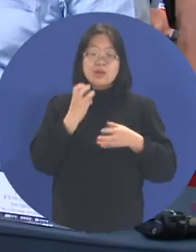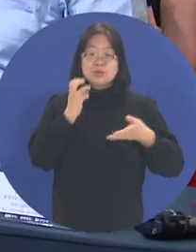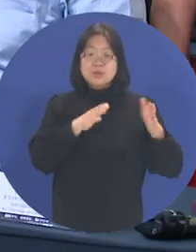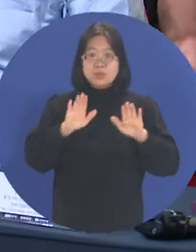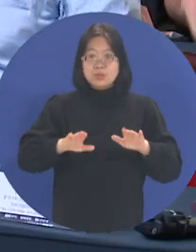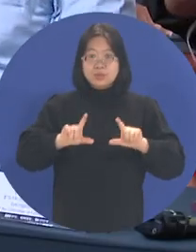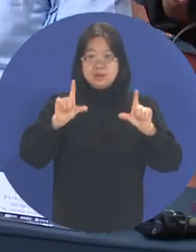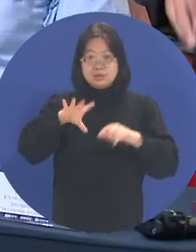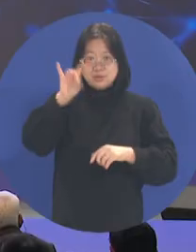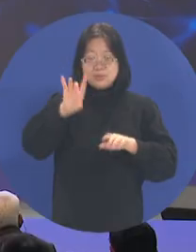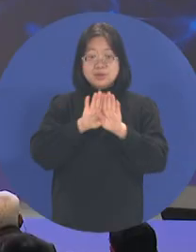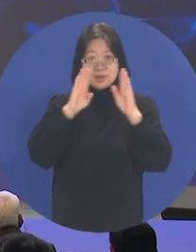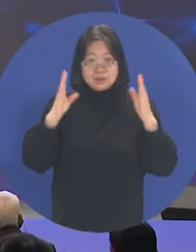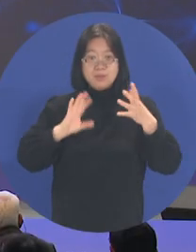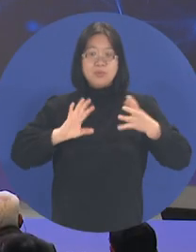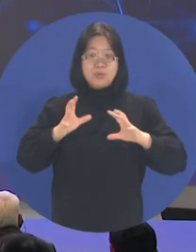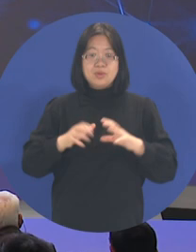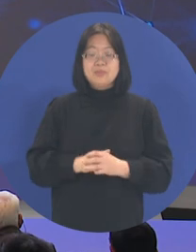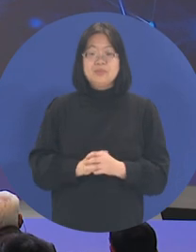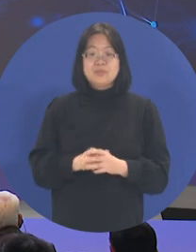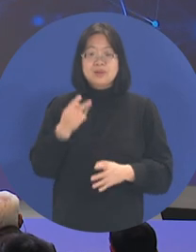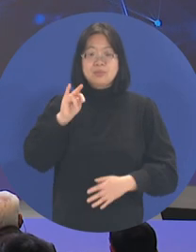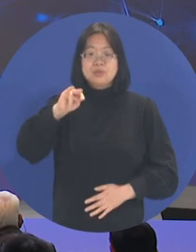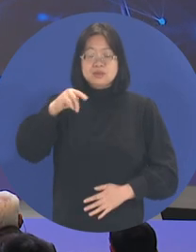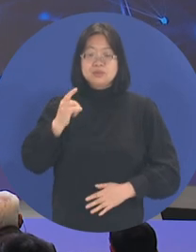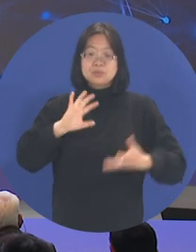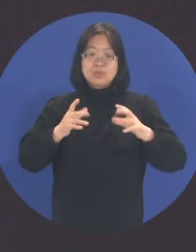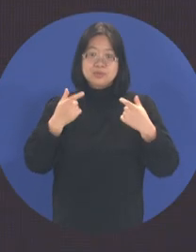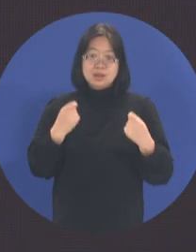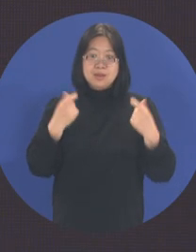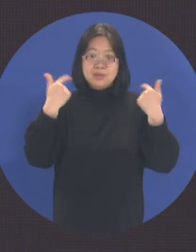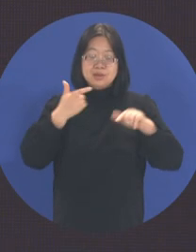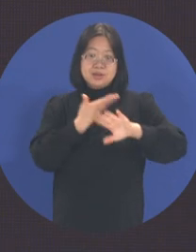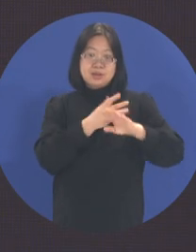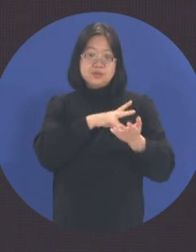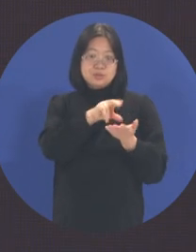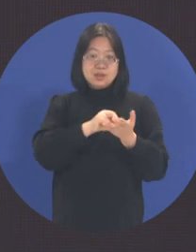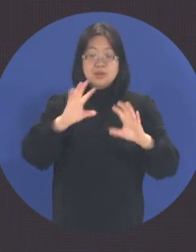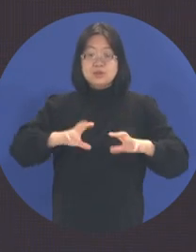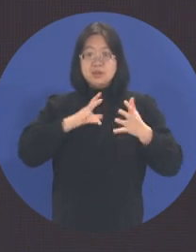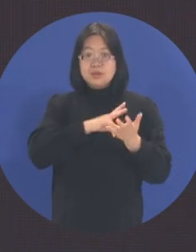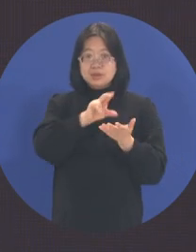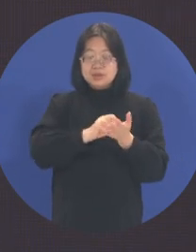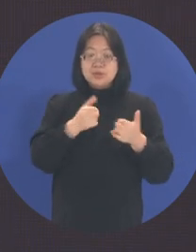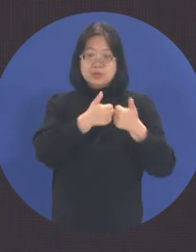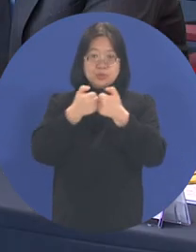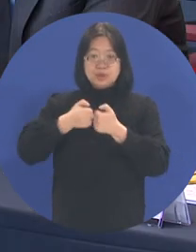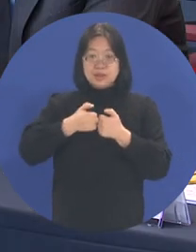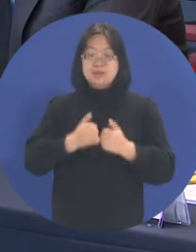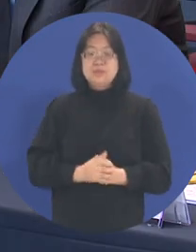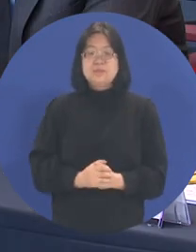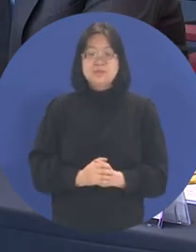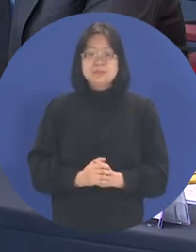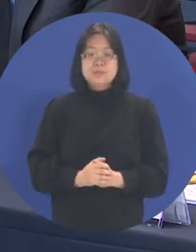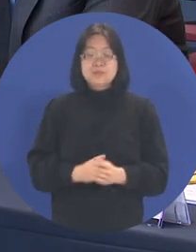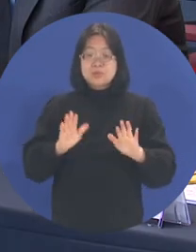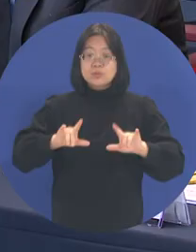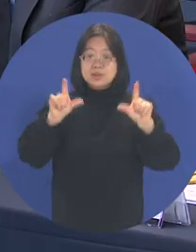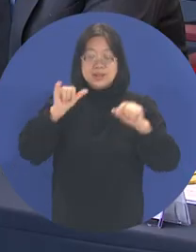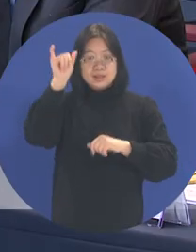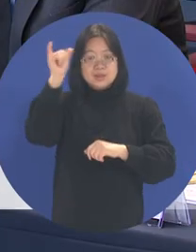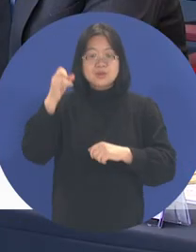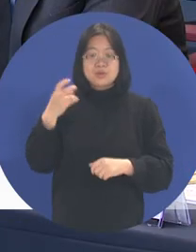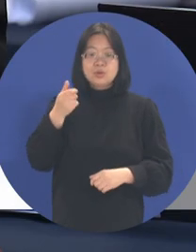경기도가 올해 처음으로 개최하는 포럼으로 다보스 포럼처럼 매년 다른 주제의 글로벌 의제를 논의하는 자리입니다.